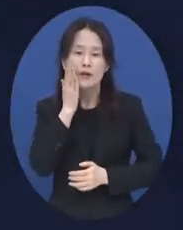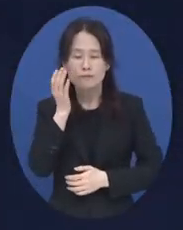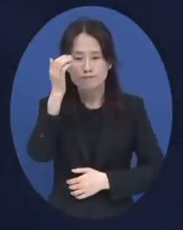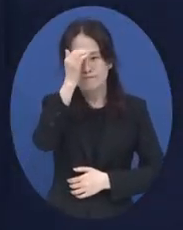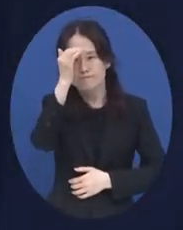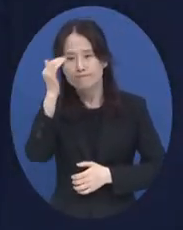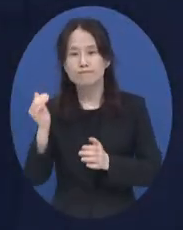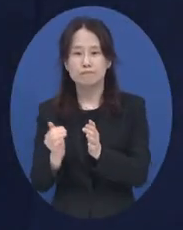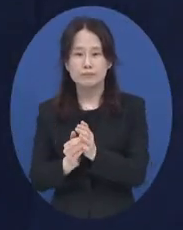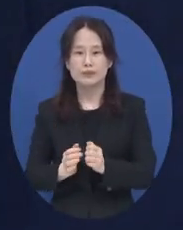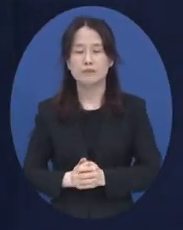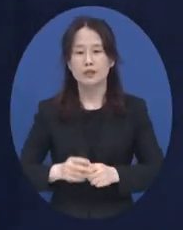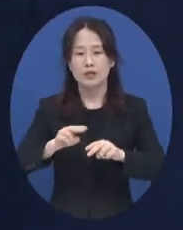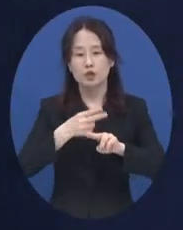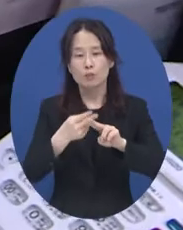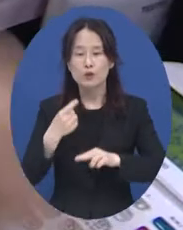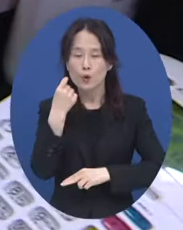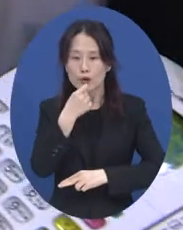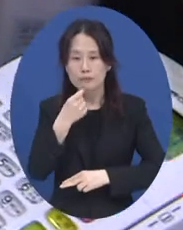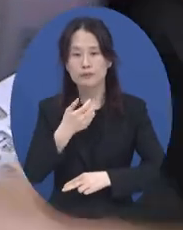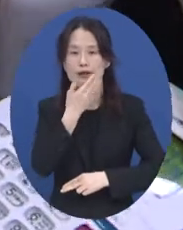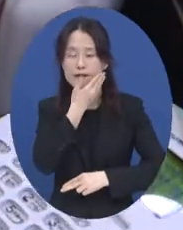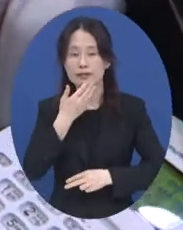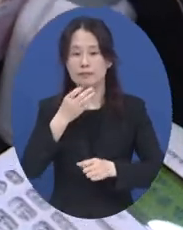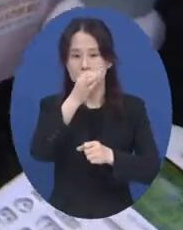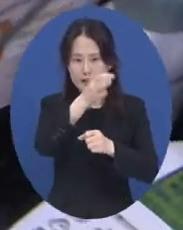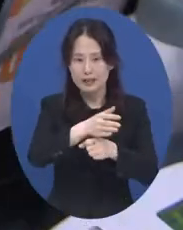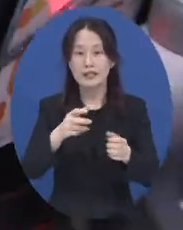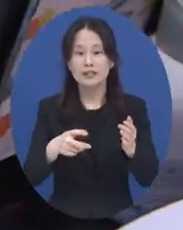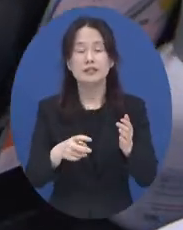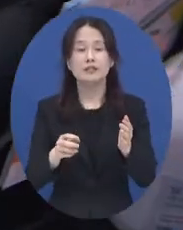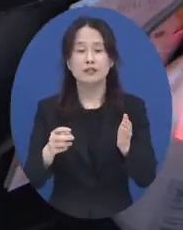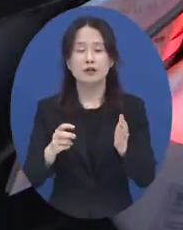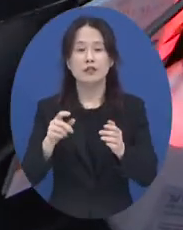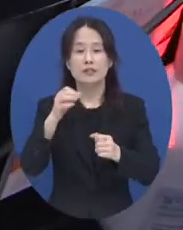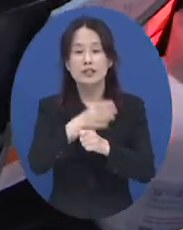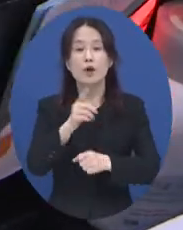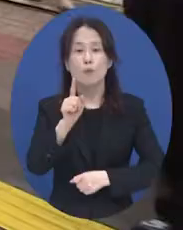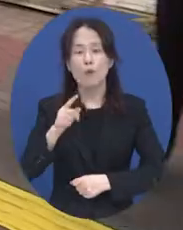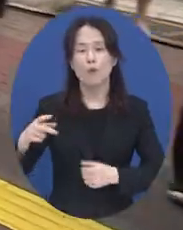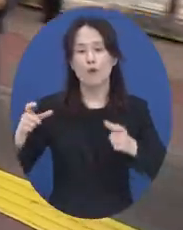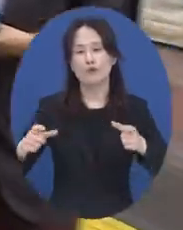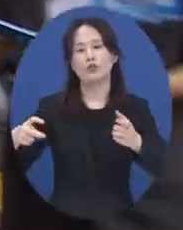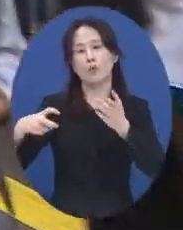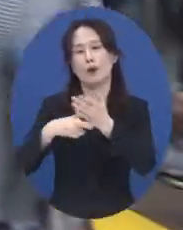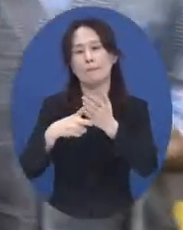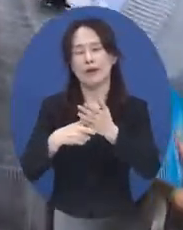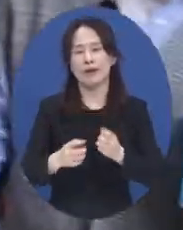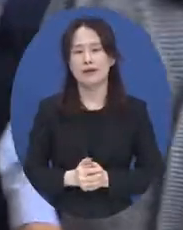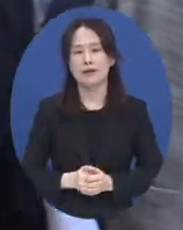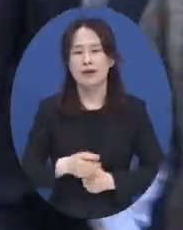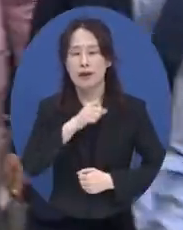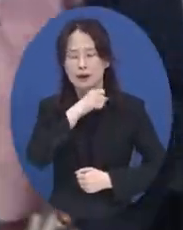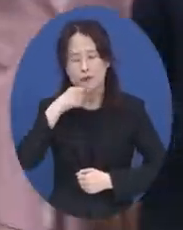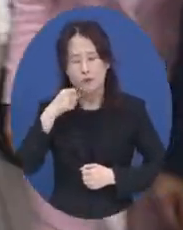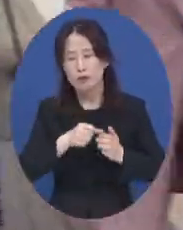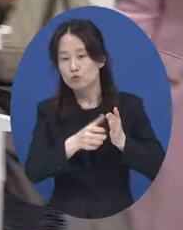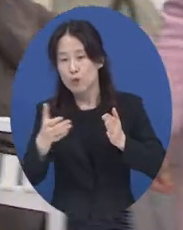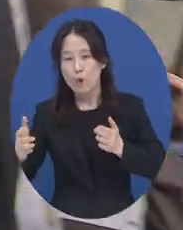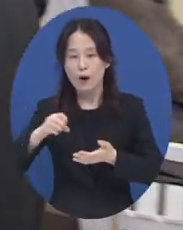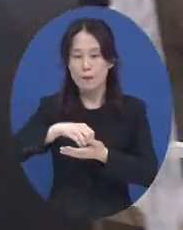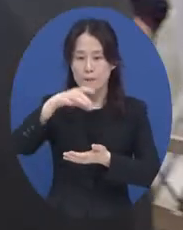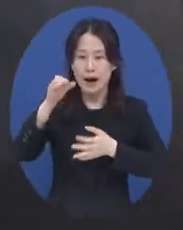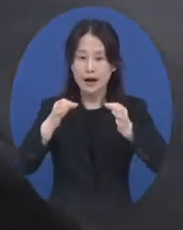나섰습니다. 선물용 립스틱과 크림을 골라 결제는 지역 화폐로 했습니다. 이어 맛집으로 소문난 꽈배기